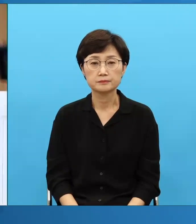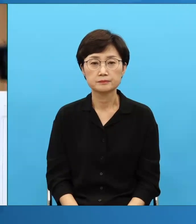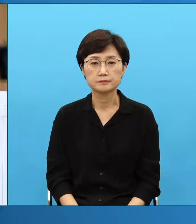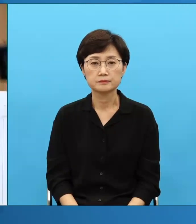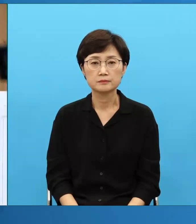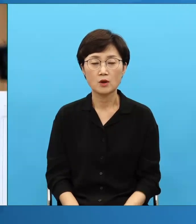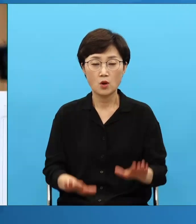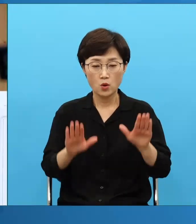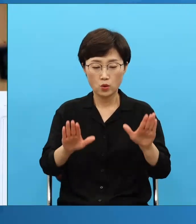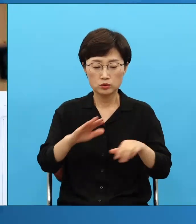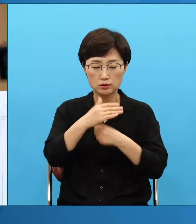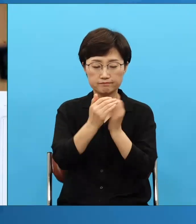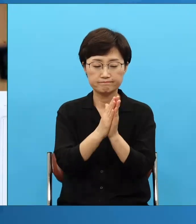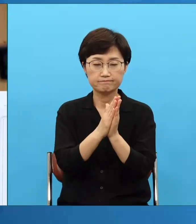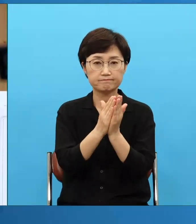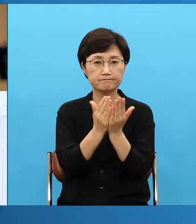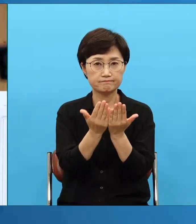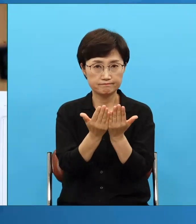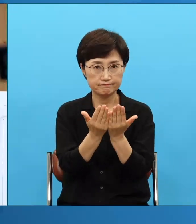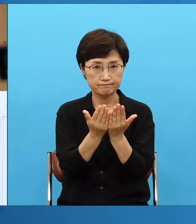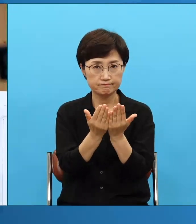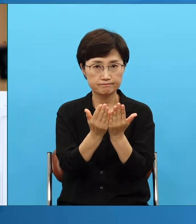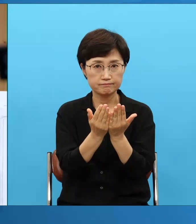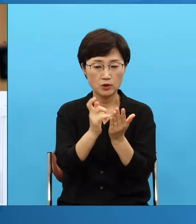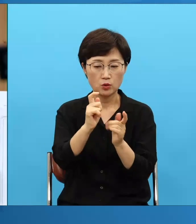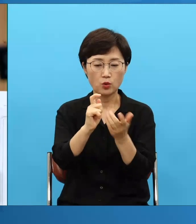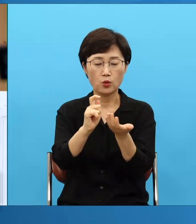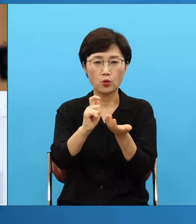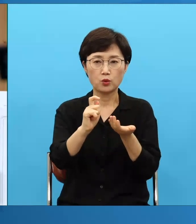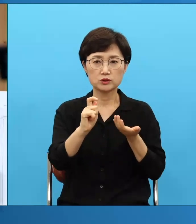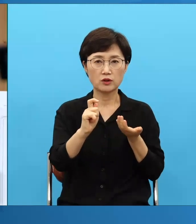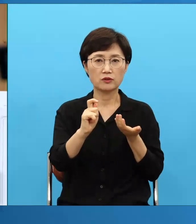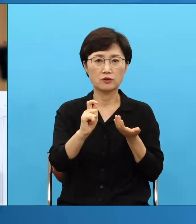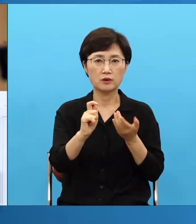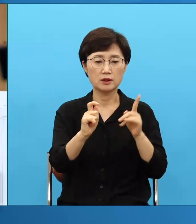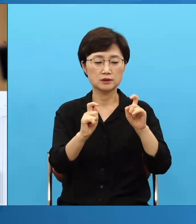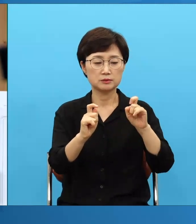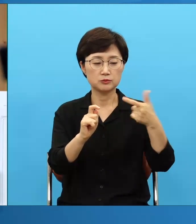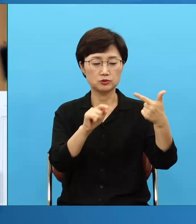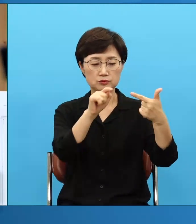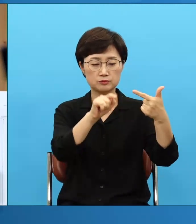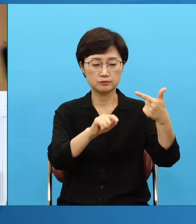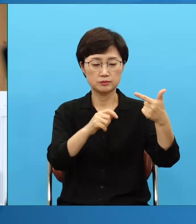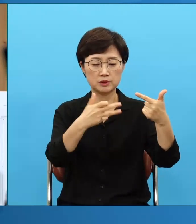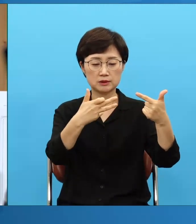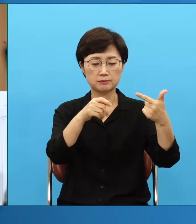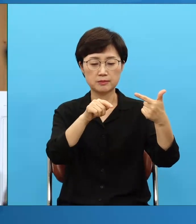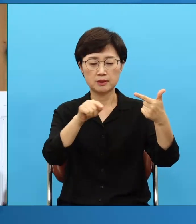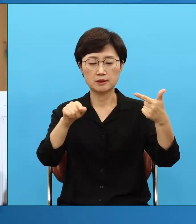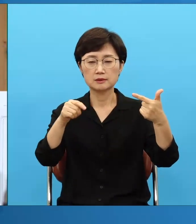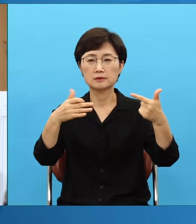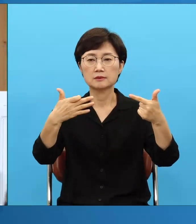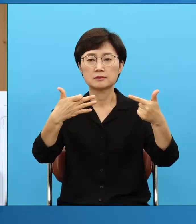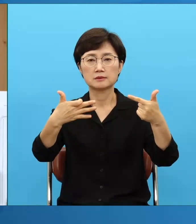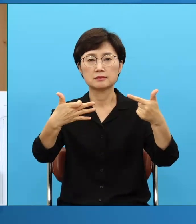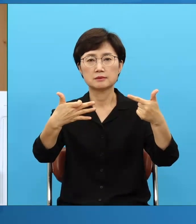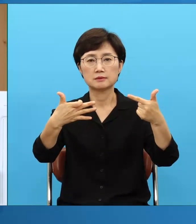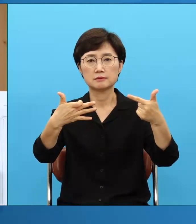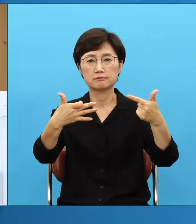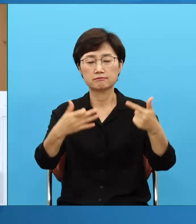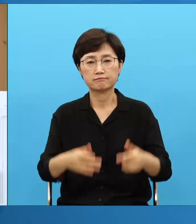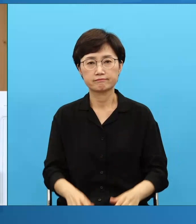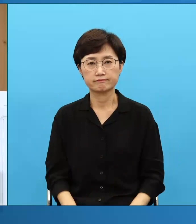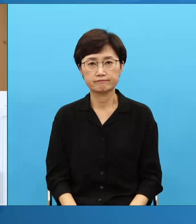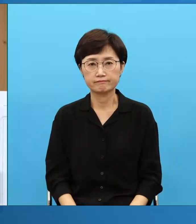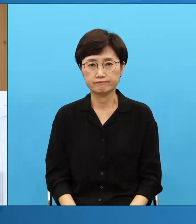이번 주간에 주시는 하나님의 영원한 언약의 말씀은 고린도전서 16장 18절 19절입니다. The eternal covenant word that